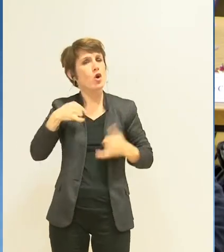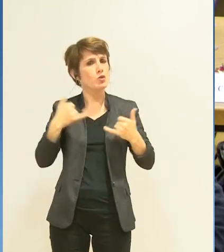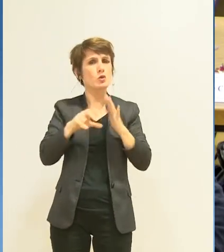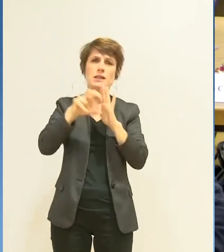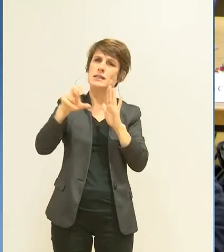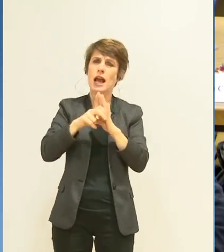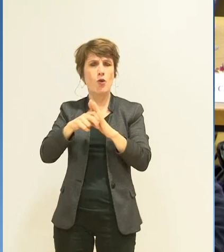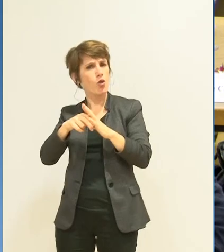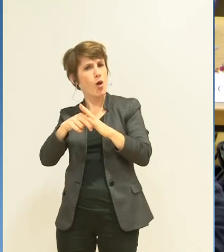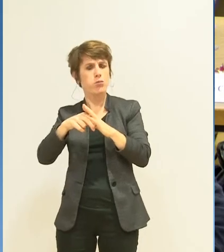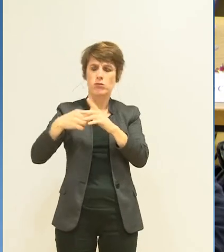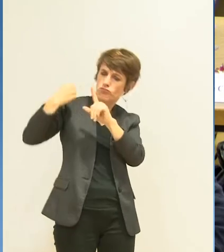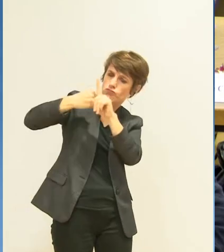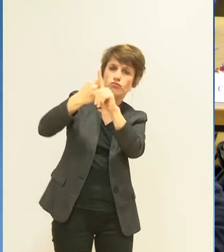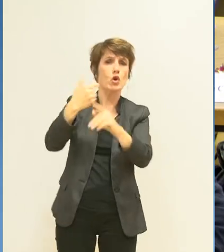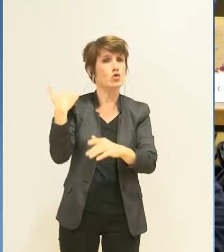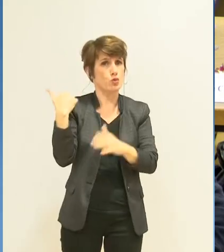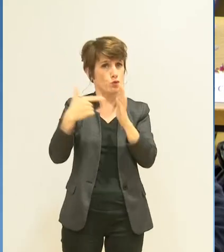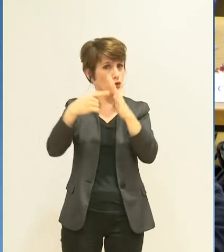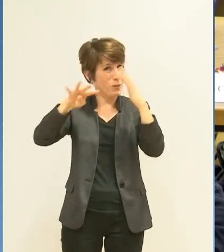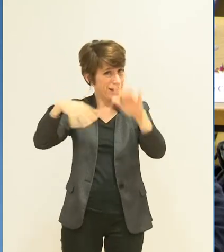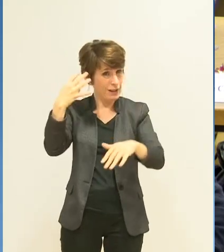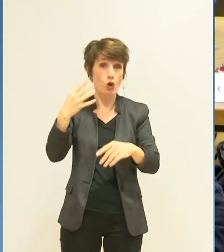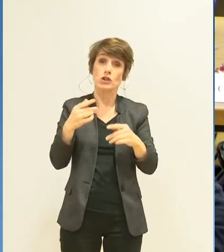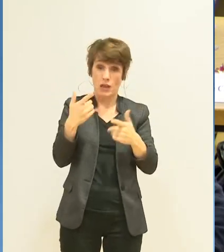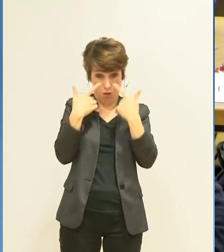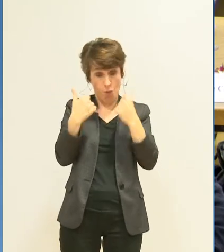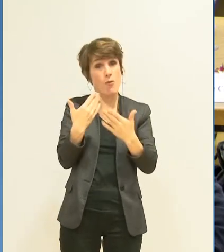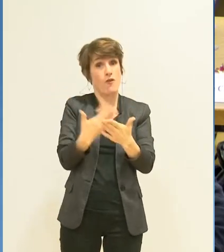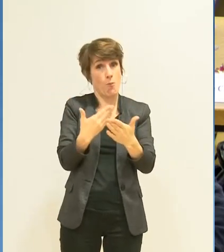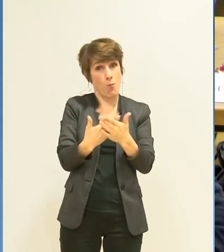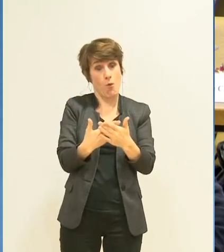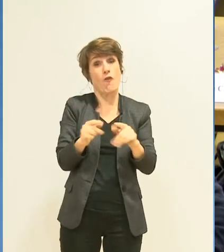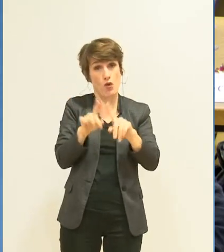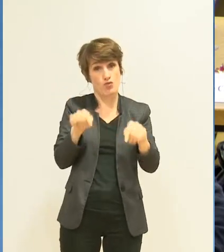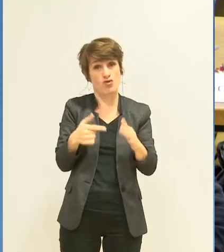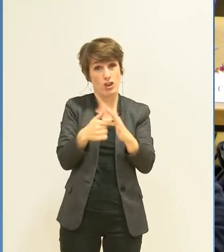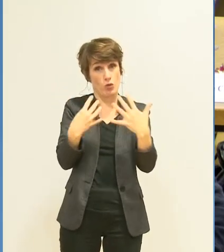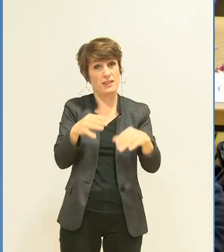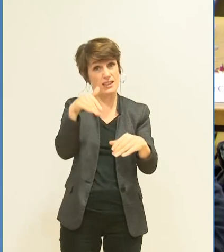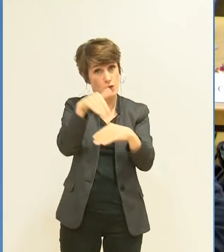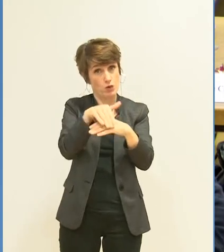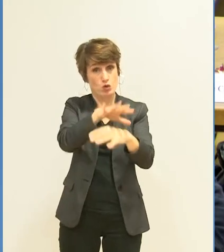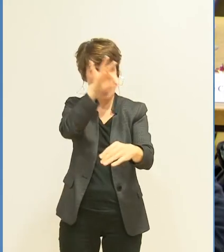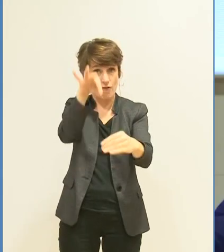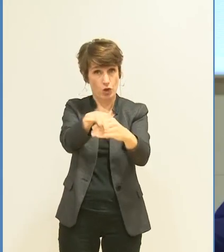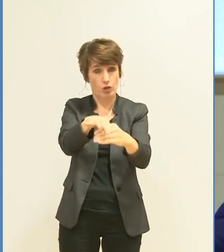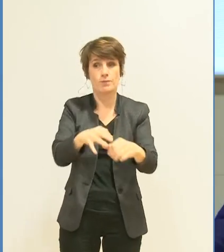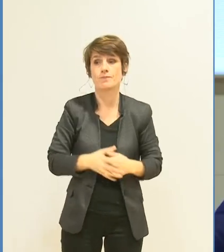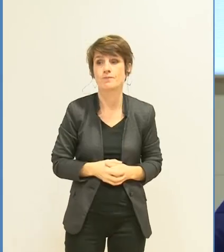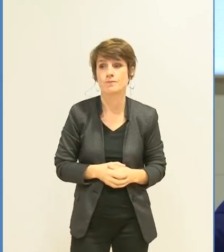2014 et ce budget 2010 9 que nous votons ce soir en est une nouvelle illustration je vous remercie beaucoup madame